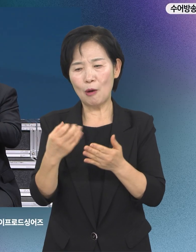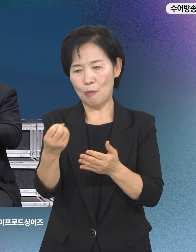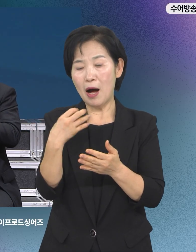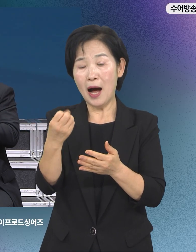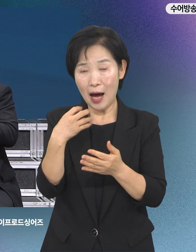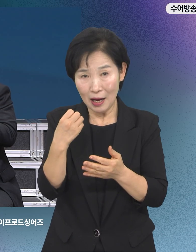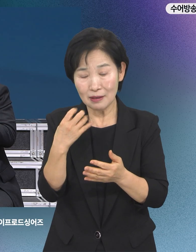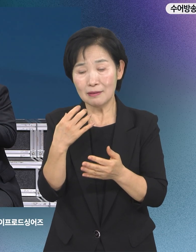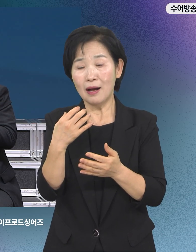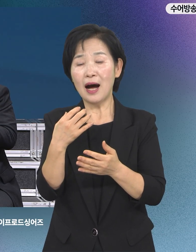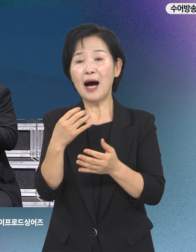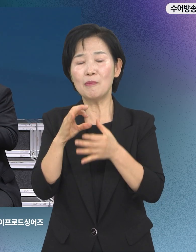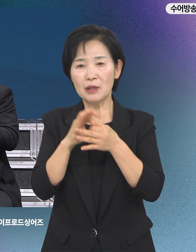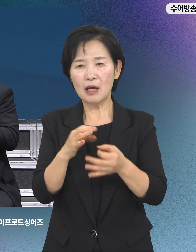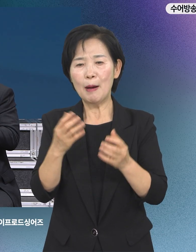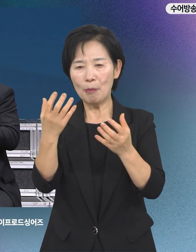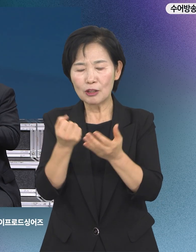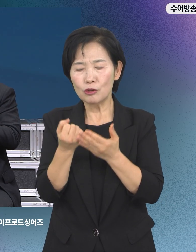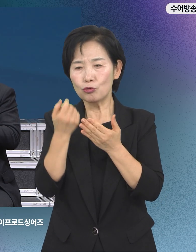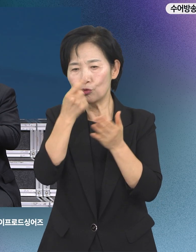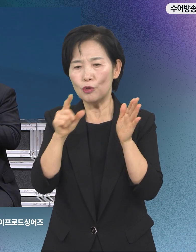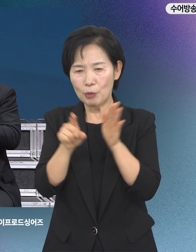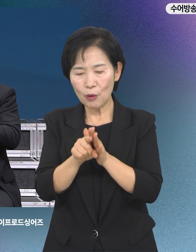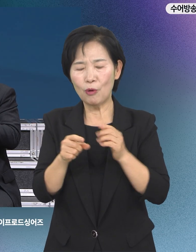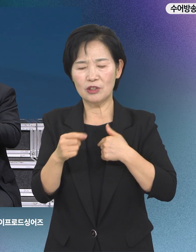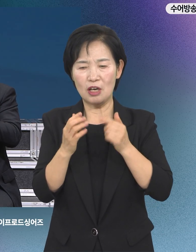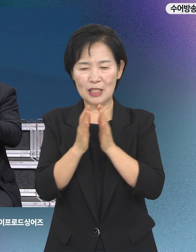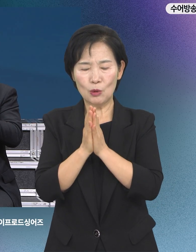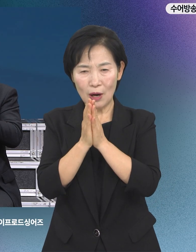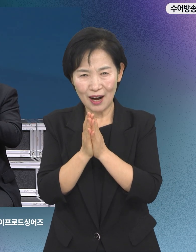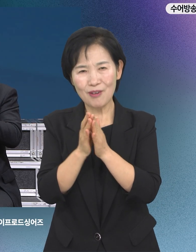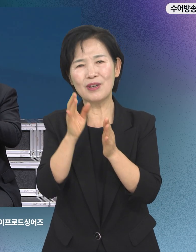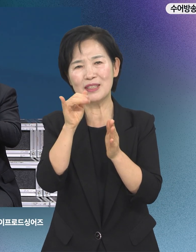줄 믿고 기도하고 있습니다. 그리고 이번